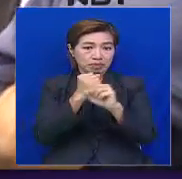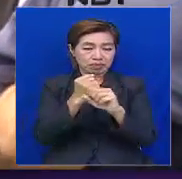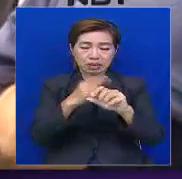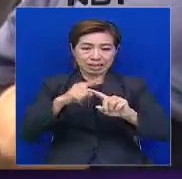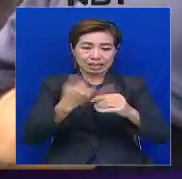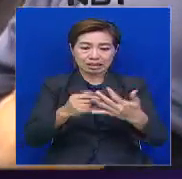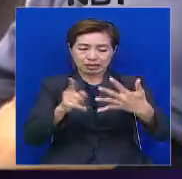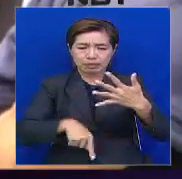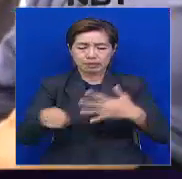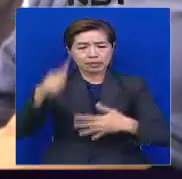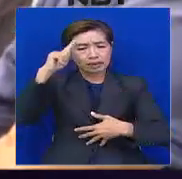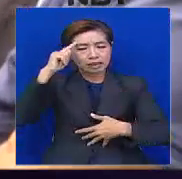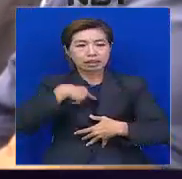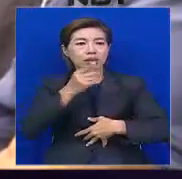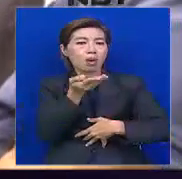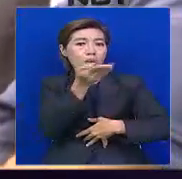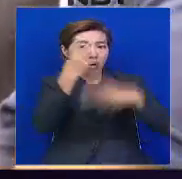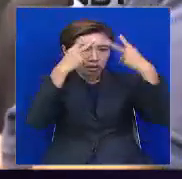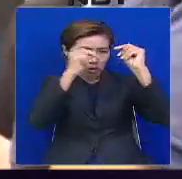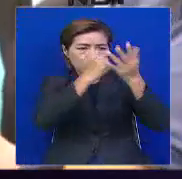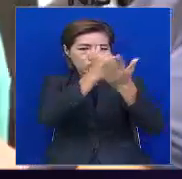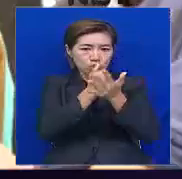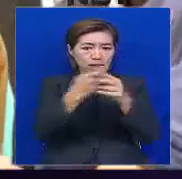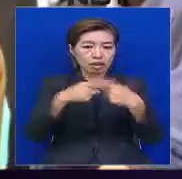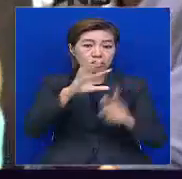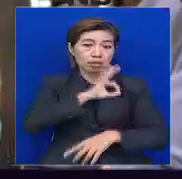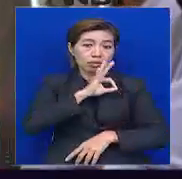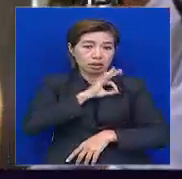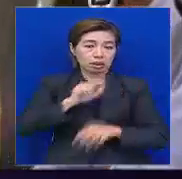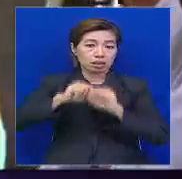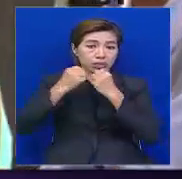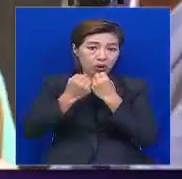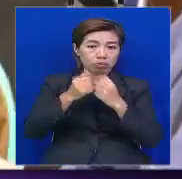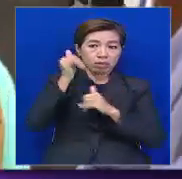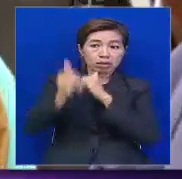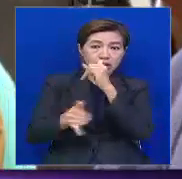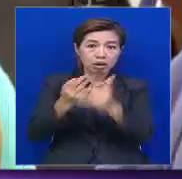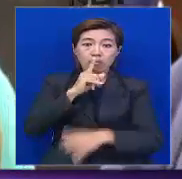งเข้าร้องขอความเป็นธรรมจากนายกรัฐมนตรีสำหรับสมาชิกสมาคมดนตรีที่เดินทางมาร้